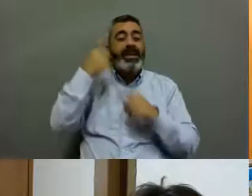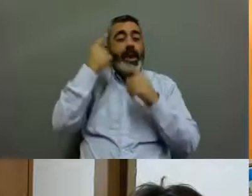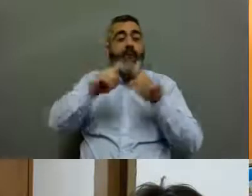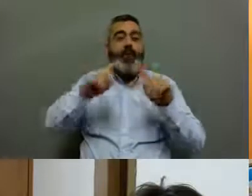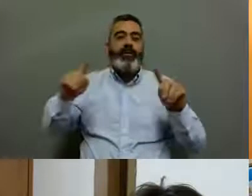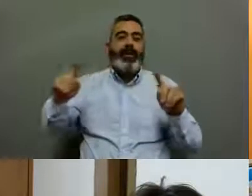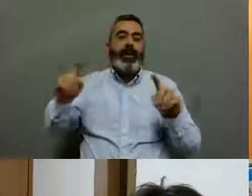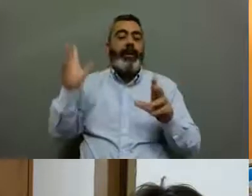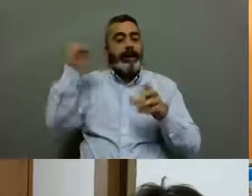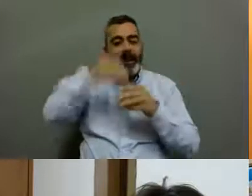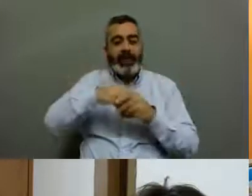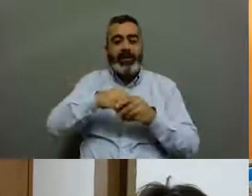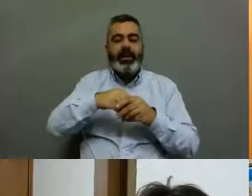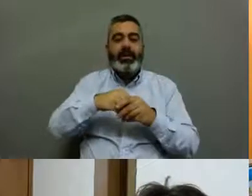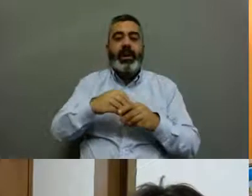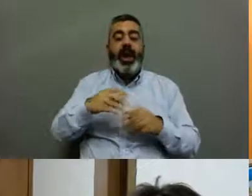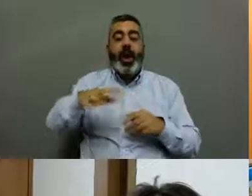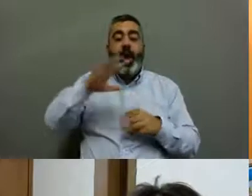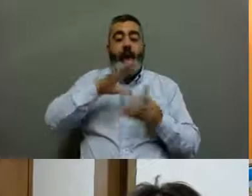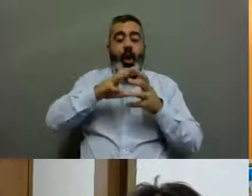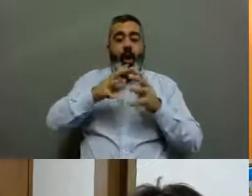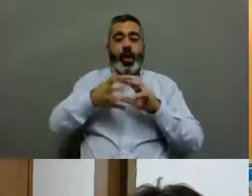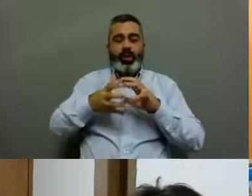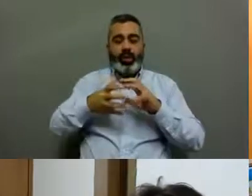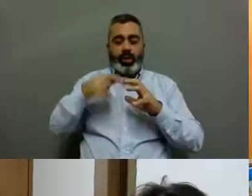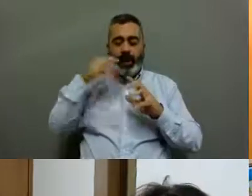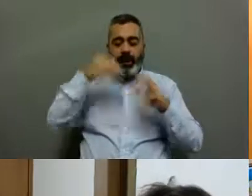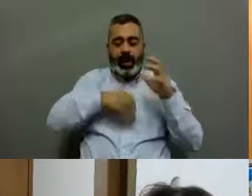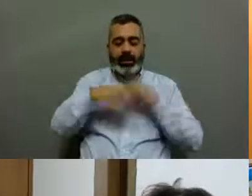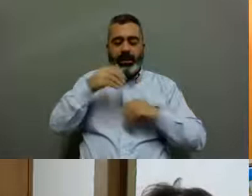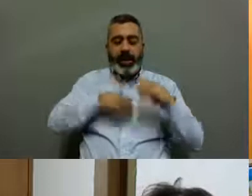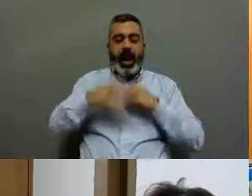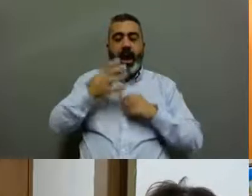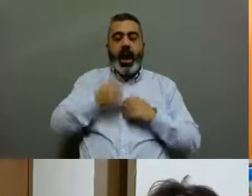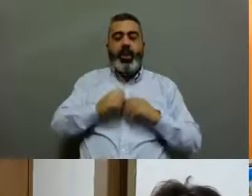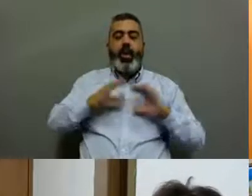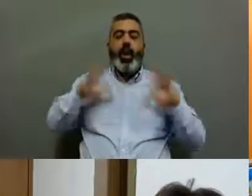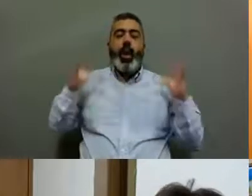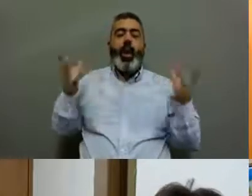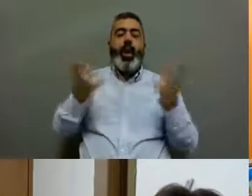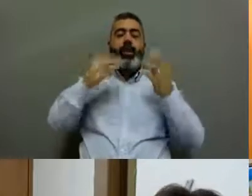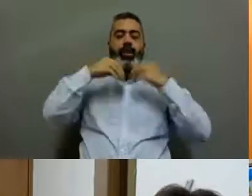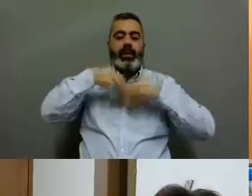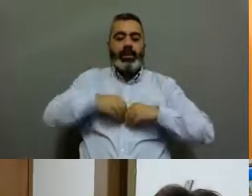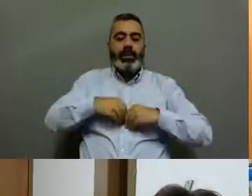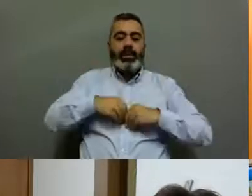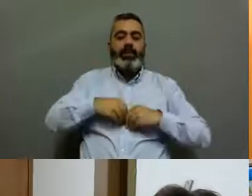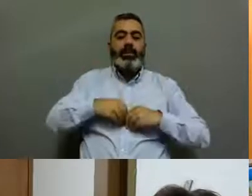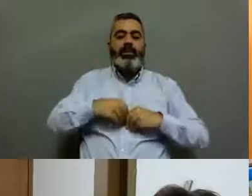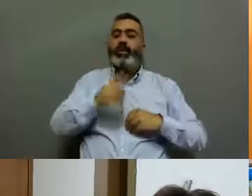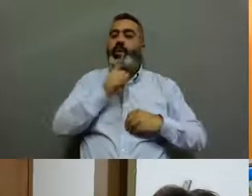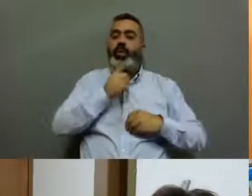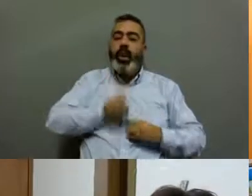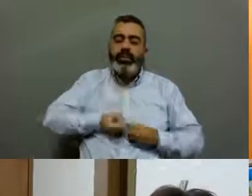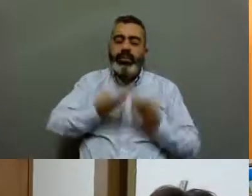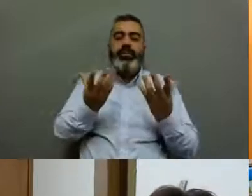πάλι, ένας αρμονικός χώρος μέσα στον οποίο μπορούν να συνυπάρξουν ολιστικά όλα αυτά τα μέρη και οι